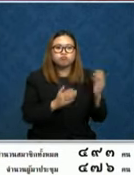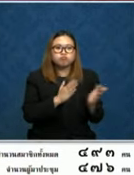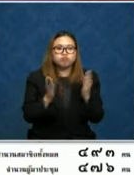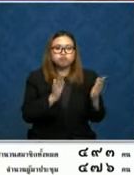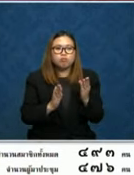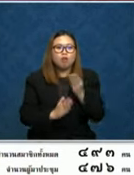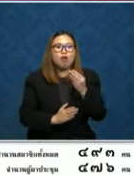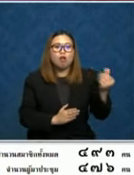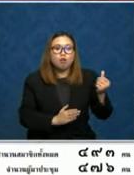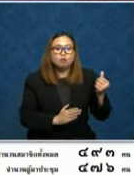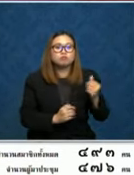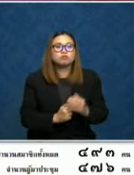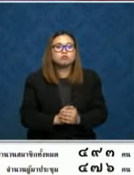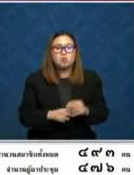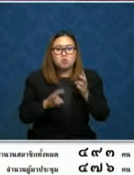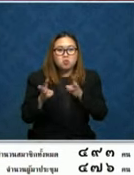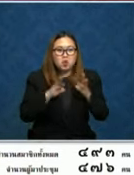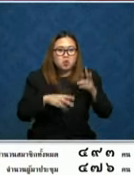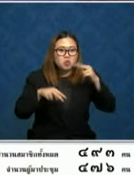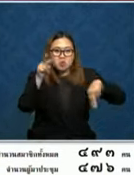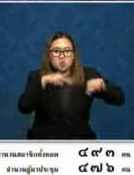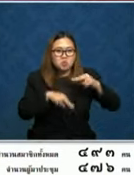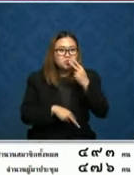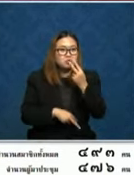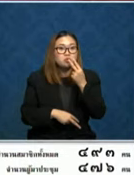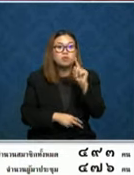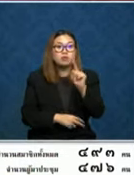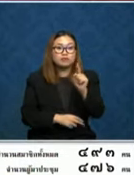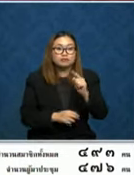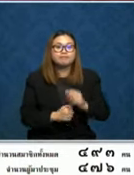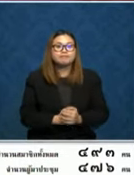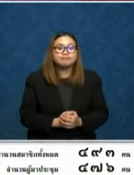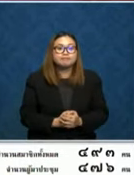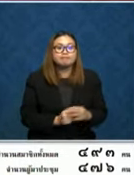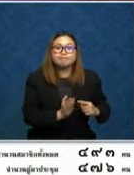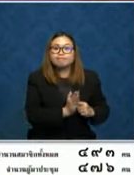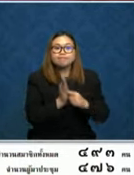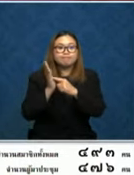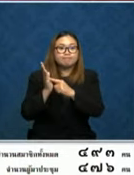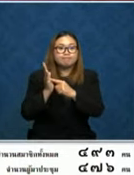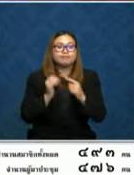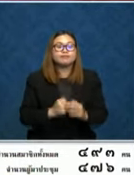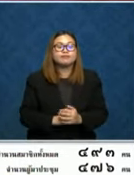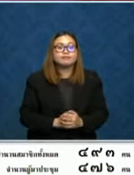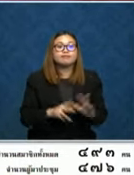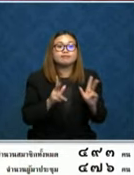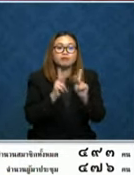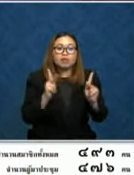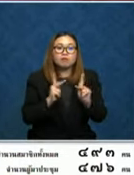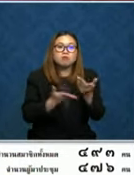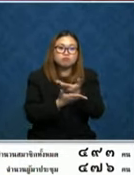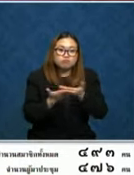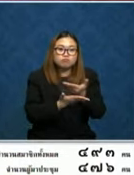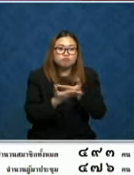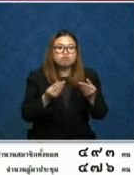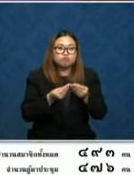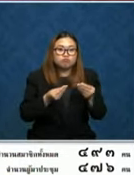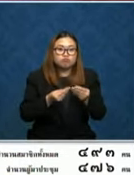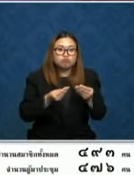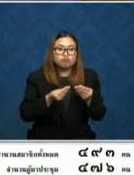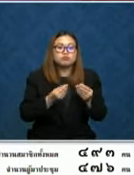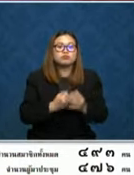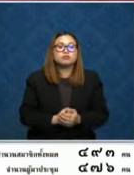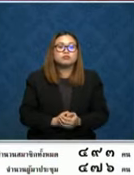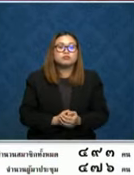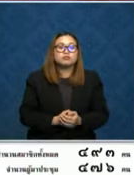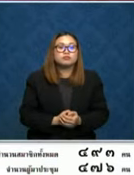พอเข้าไปดูในรายละเอียดนะครับของขั้นตอนการพิจารณาการอุทธรณ์ก็พบว่าคณะกรรมการพิจารณานะครับในการอุทธรณ์เนี่ย